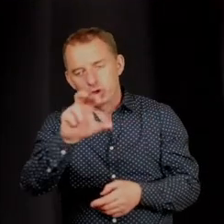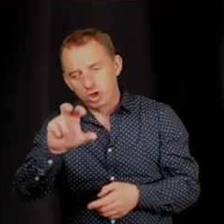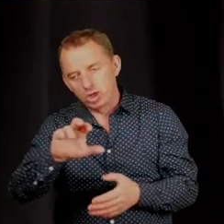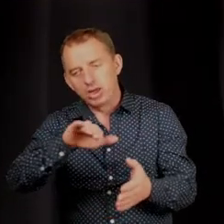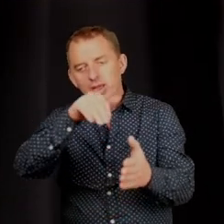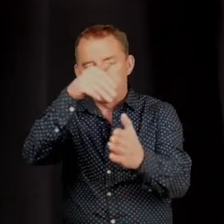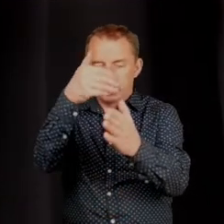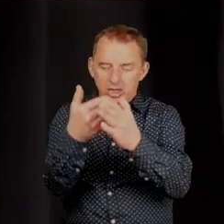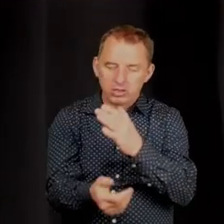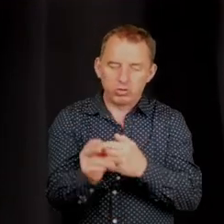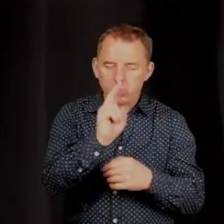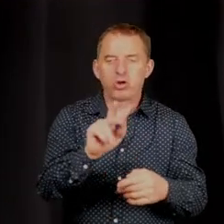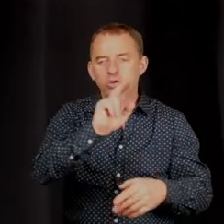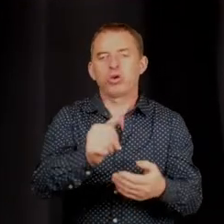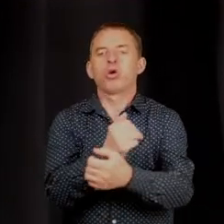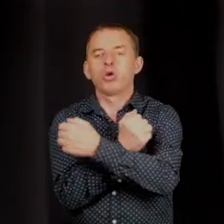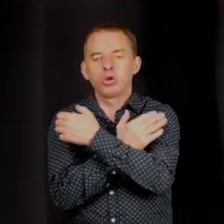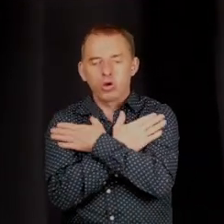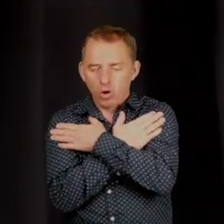kogo kochałeś?